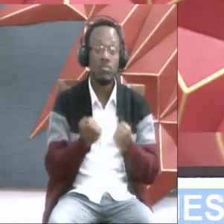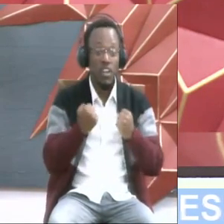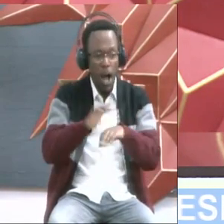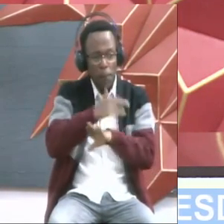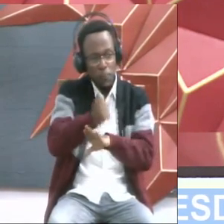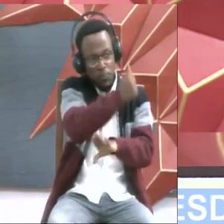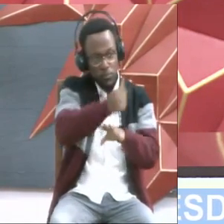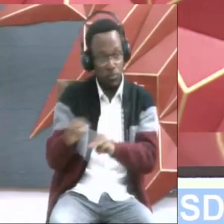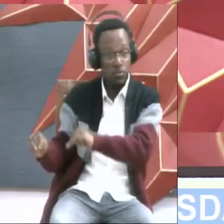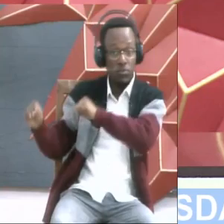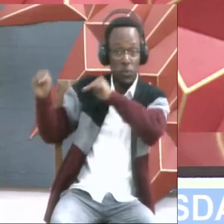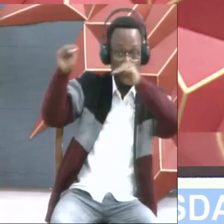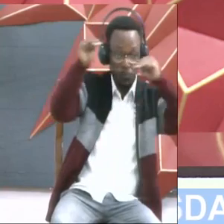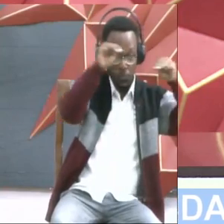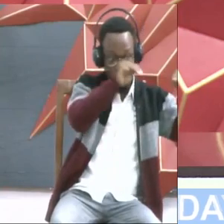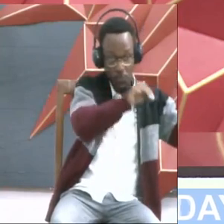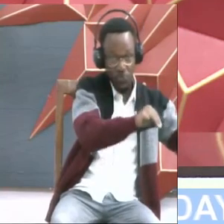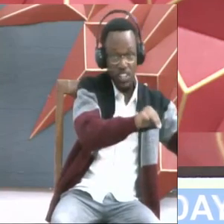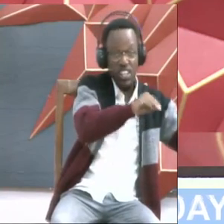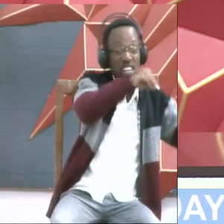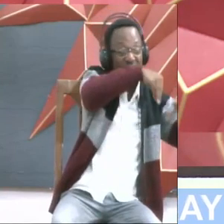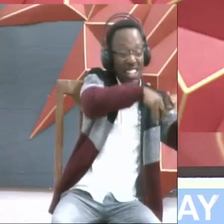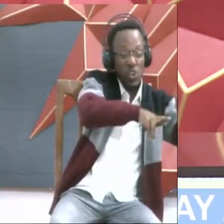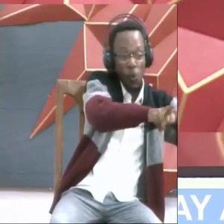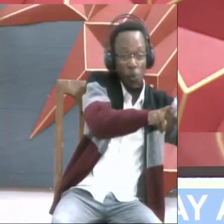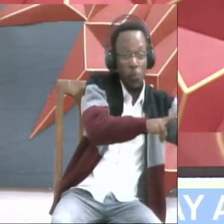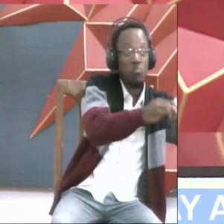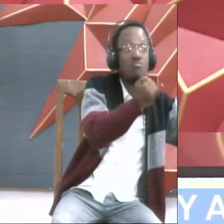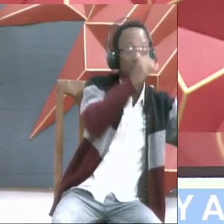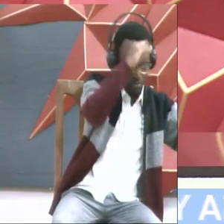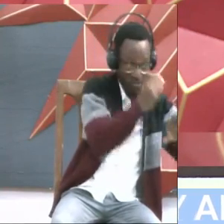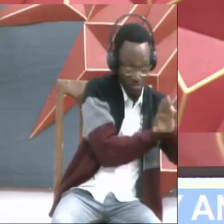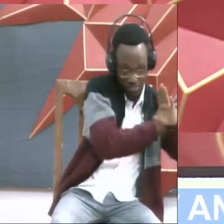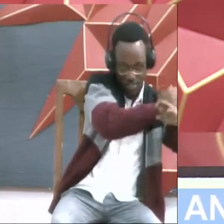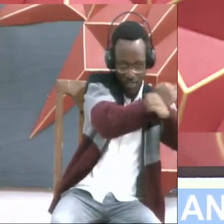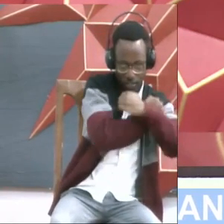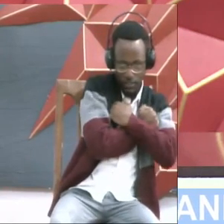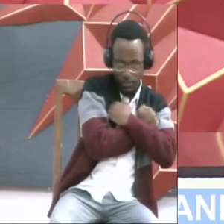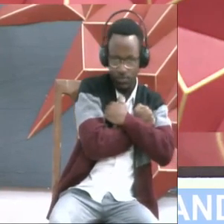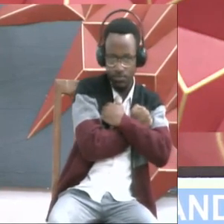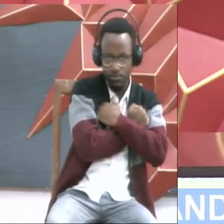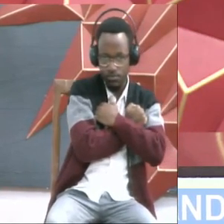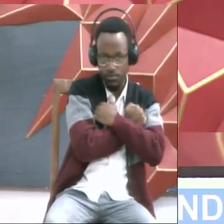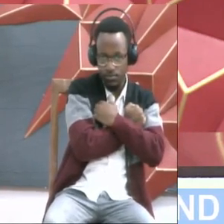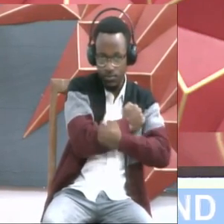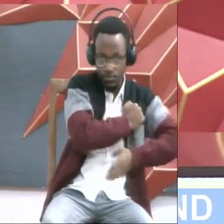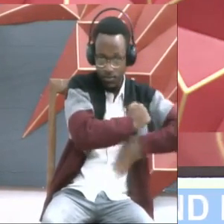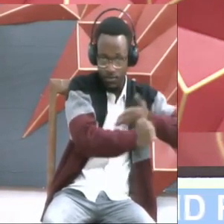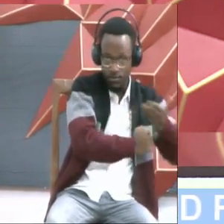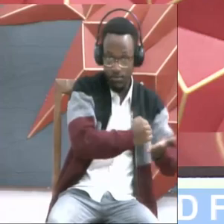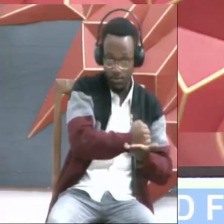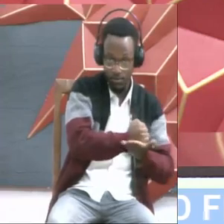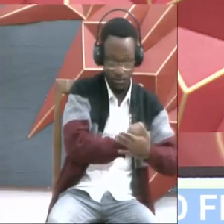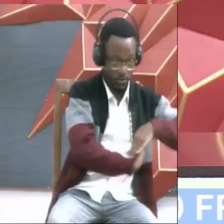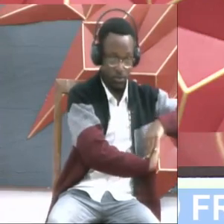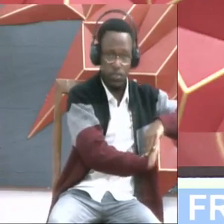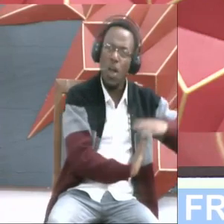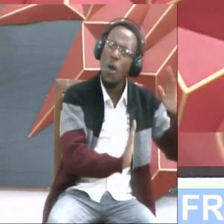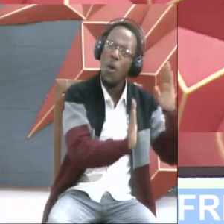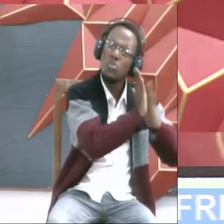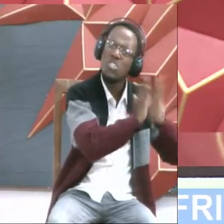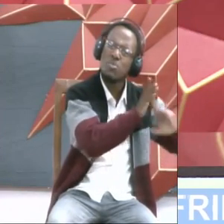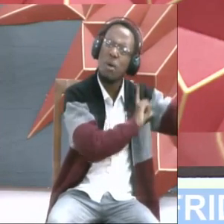atwimurira mu bwami bw'umwana wiwe akunda amen imana ihimbazwe mushime data wa